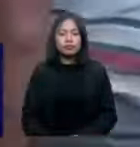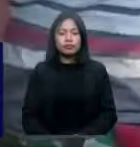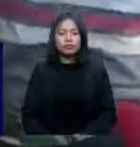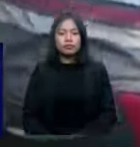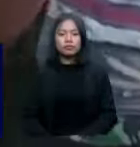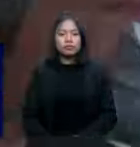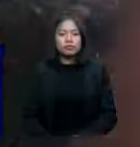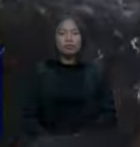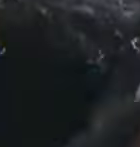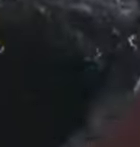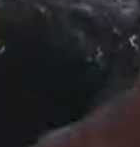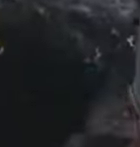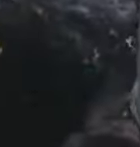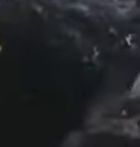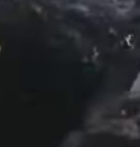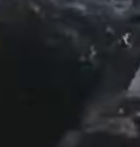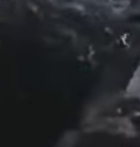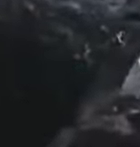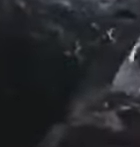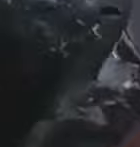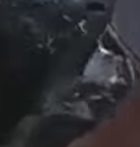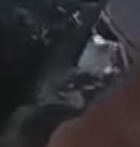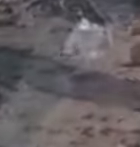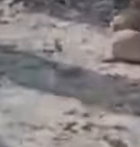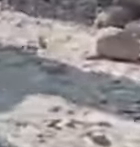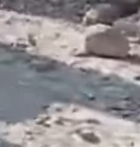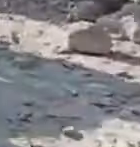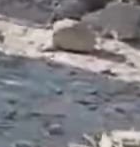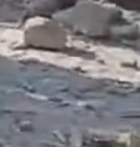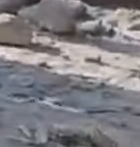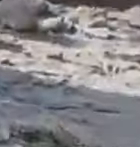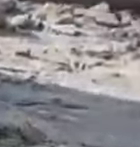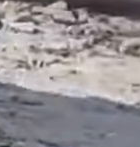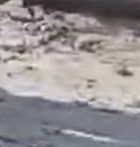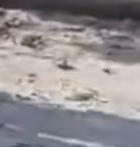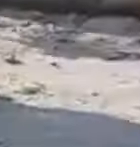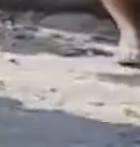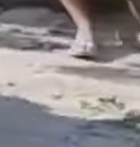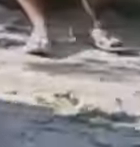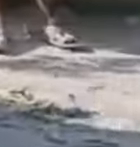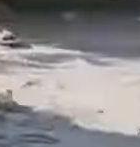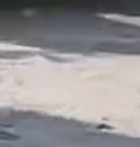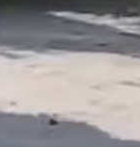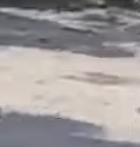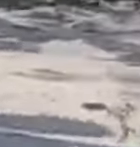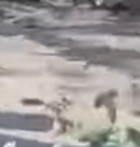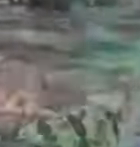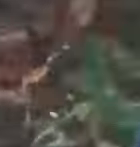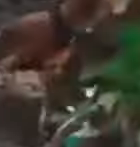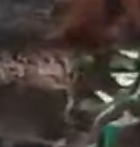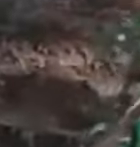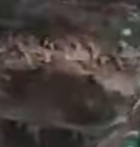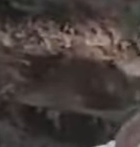merah anggota TNI dibantu warga memakamkan lima korban meninggal dalam erupsi gunung lewotobi laki-laki di Flores Timur Nusa